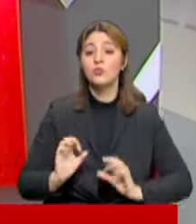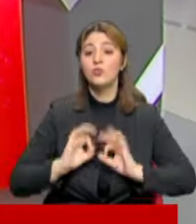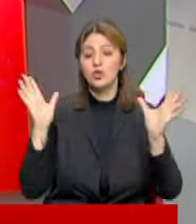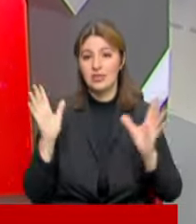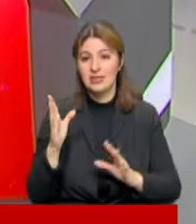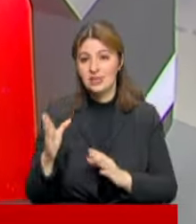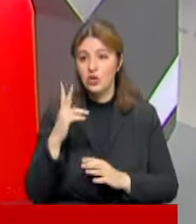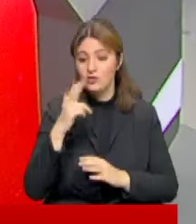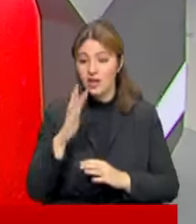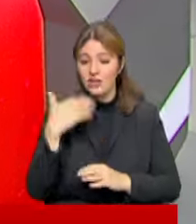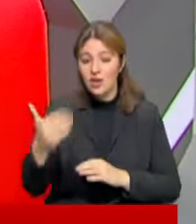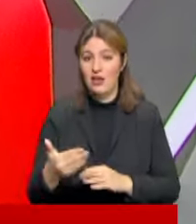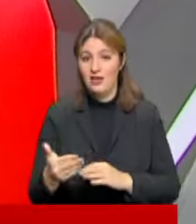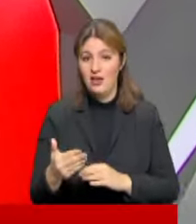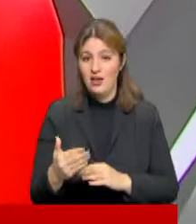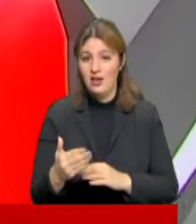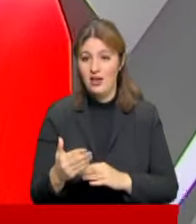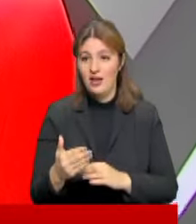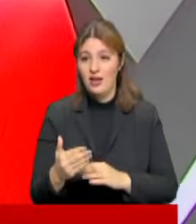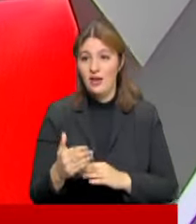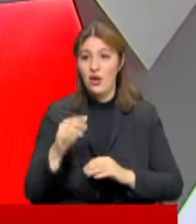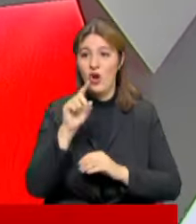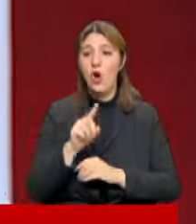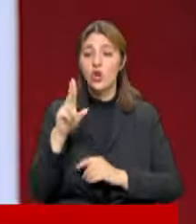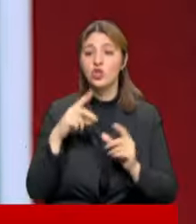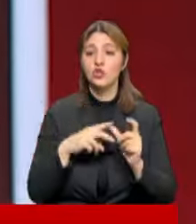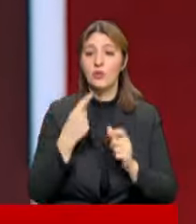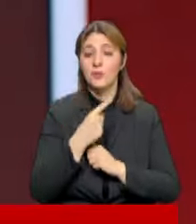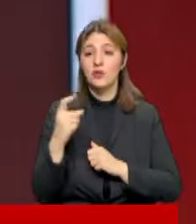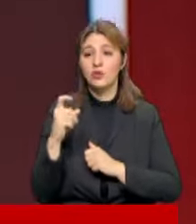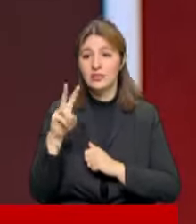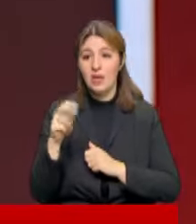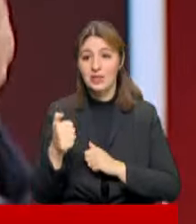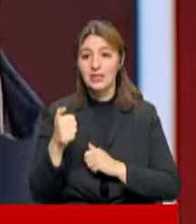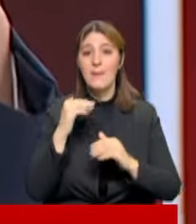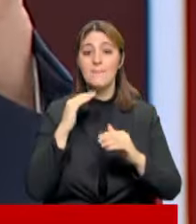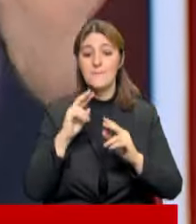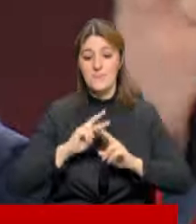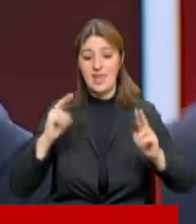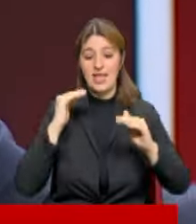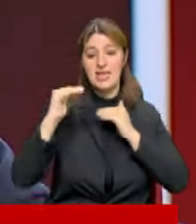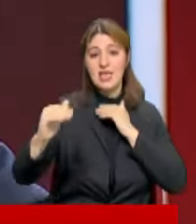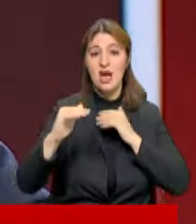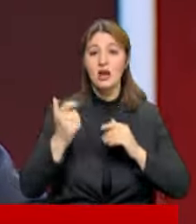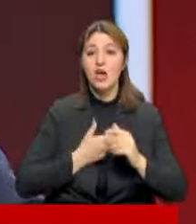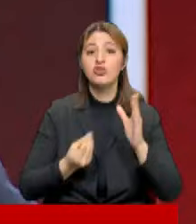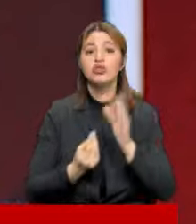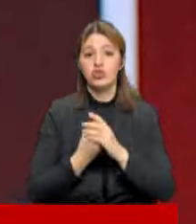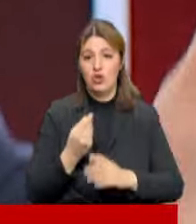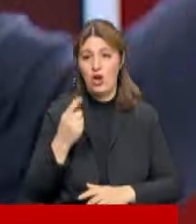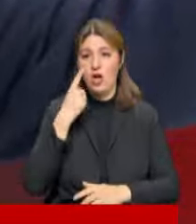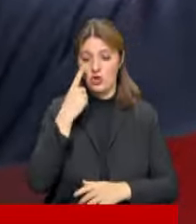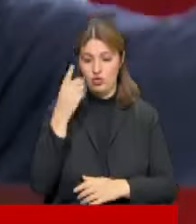yıl sonra 3 yıl sonra 17 Şubat 1926'da Medeni Kanunu çıkartıyor Mustafa Kemal